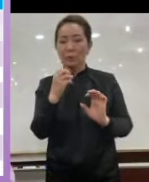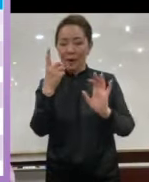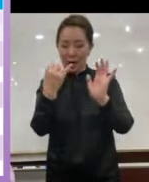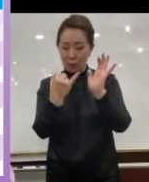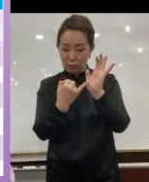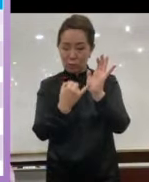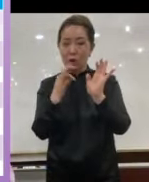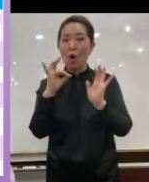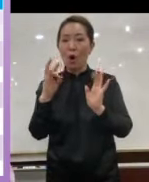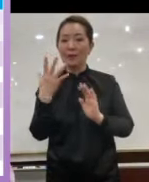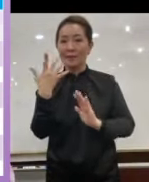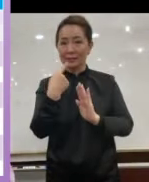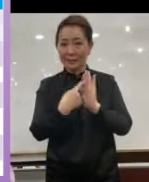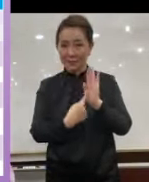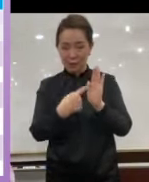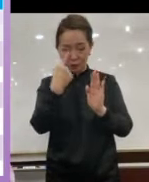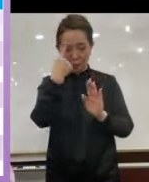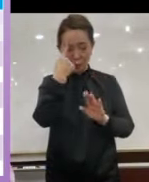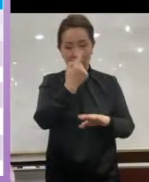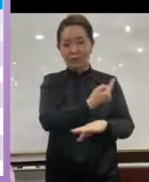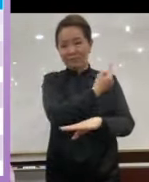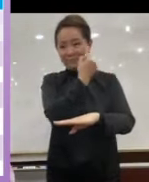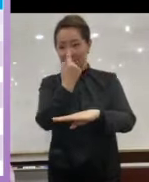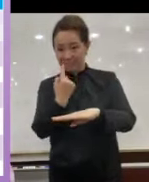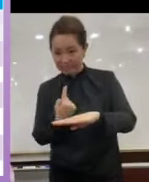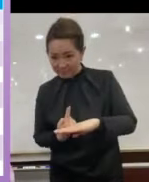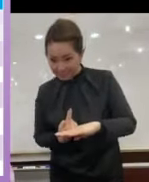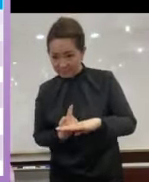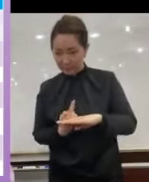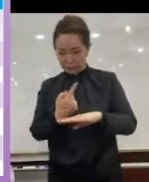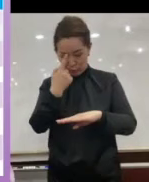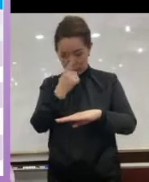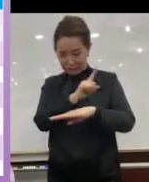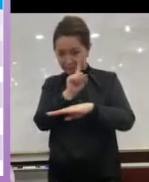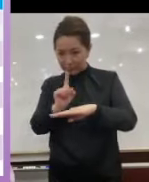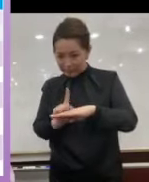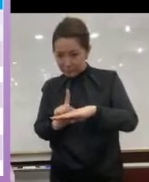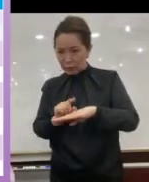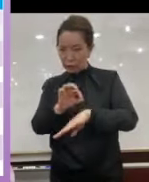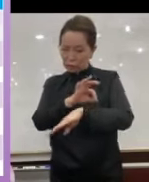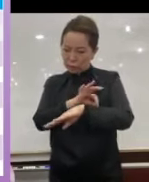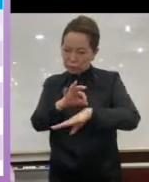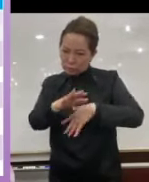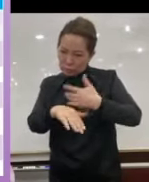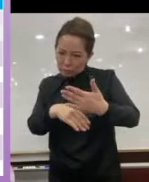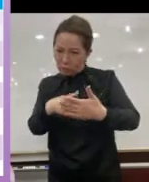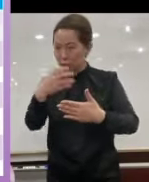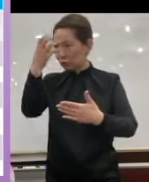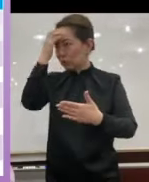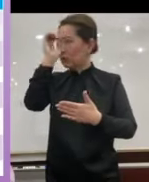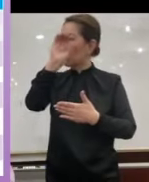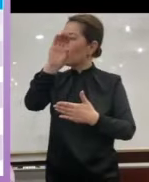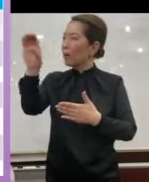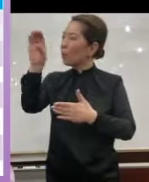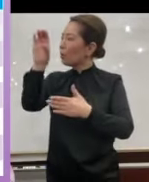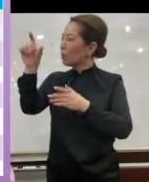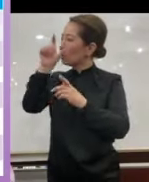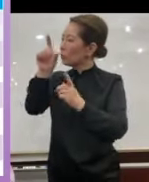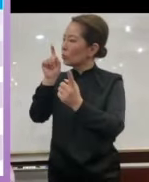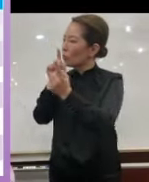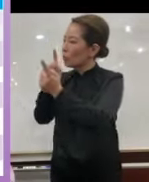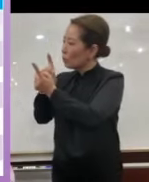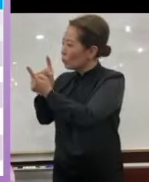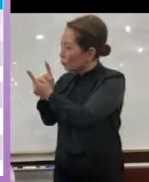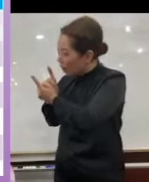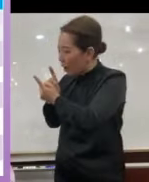Монголд ирээд төсөл хэрэгжиж эхлэх эхний үед нь бол төр засгийн байгууллагын хүмүүстэй уулзах, мөн төрийн